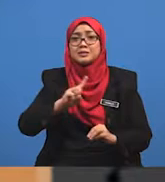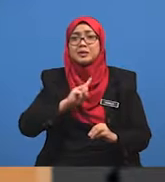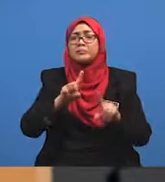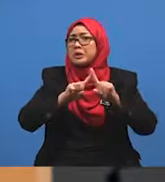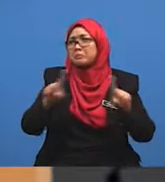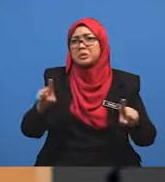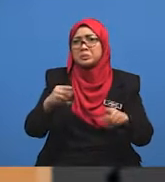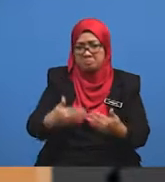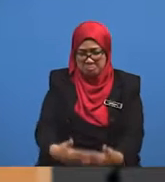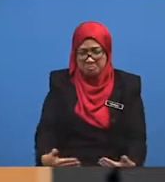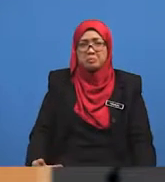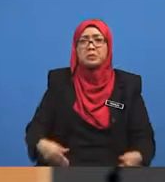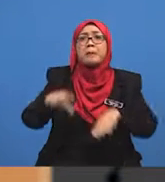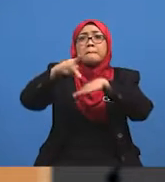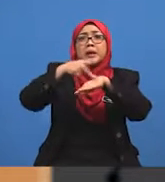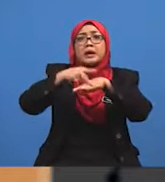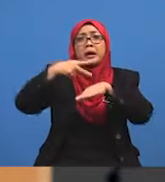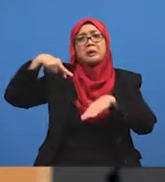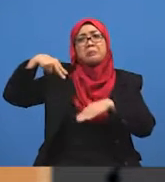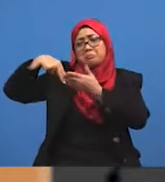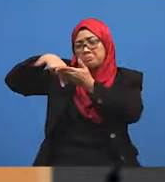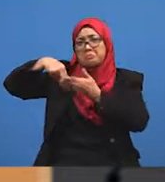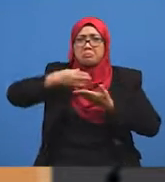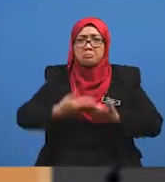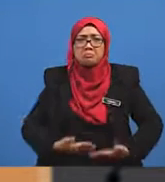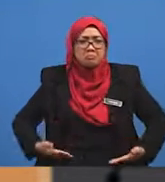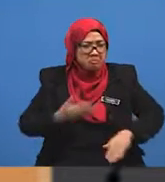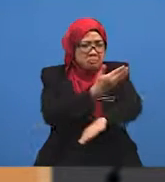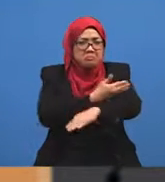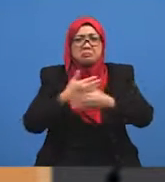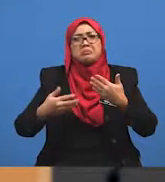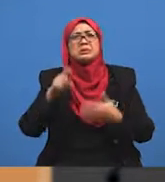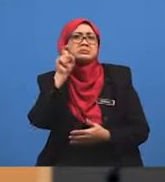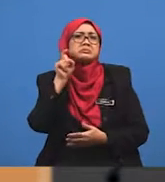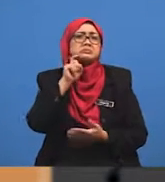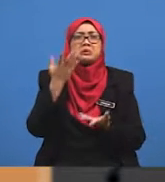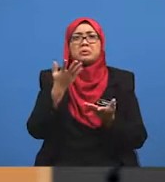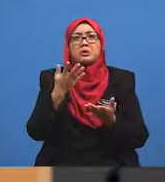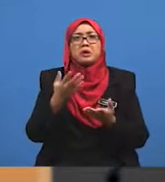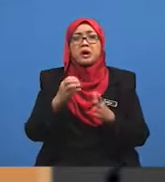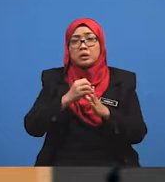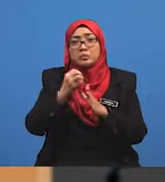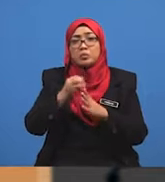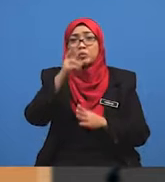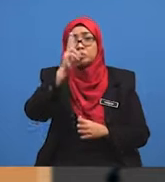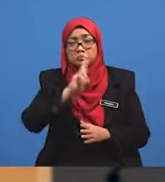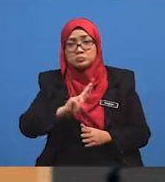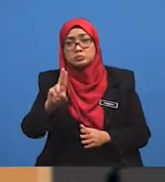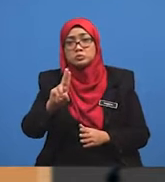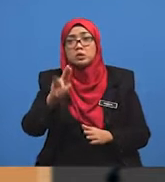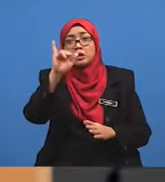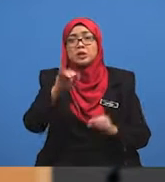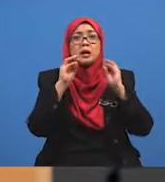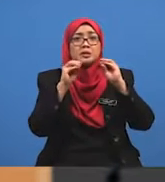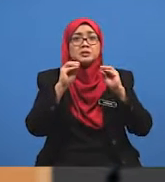contohnya. Atau seorang pengetua sekolah, tahfiz, ditangkap kerana melewat anak muridnya, mesti kita akan rasa marah